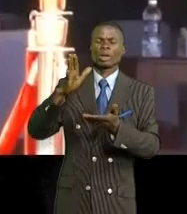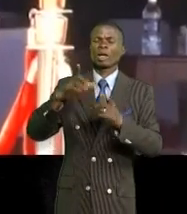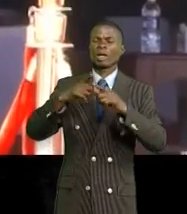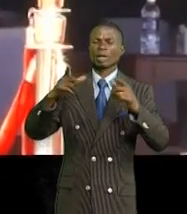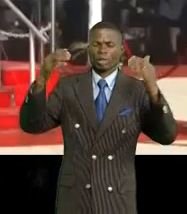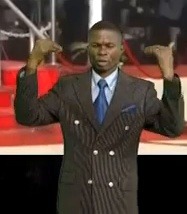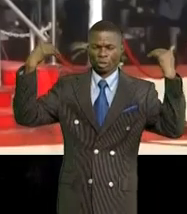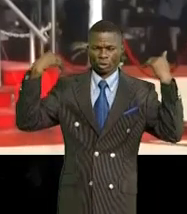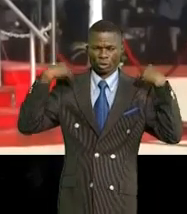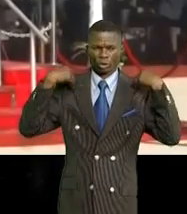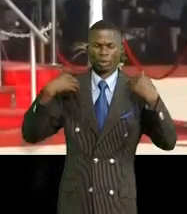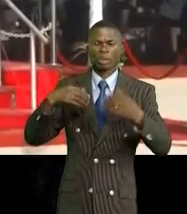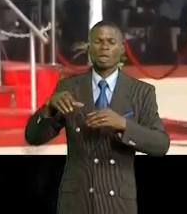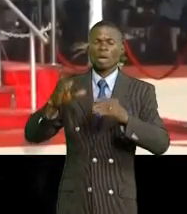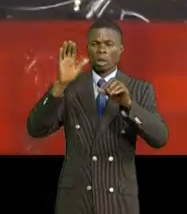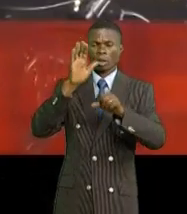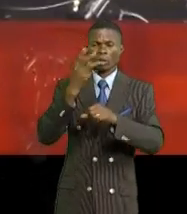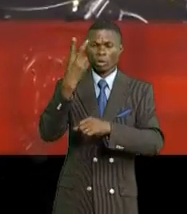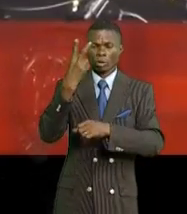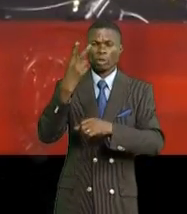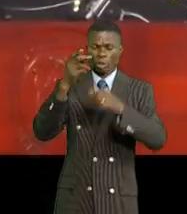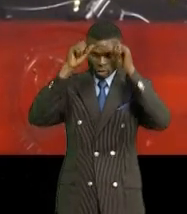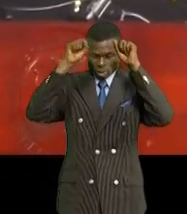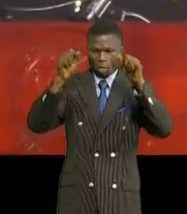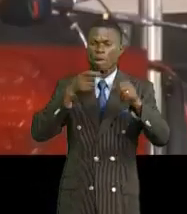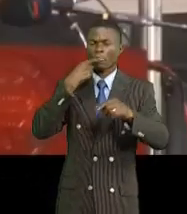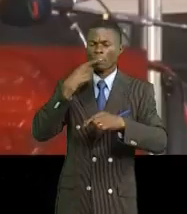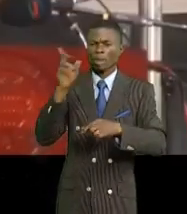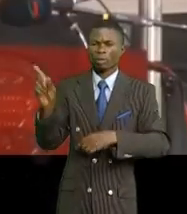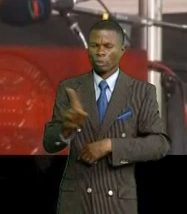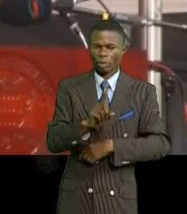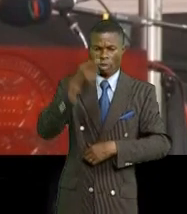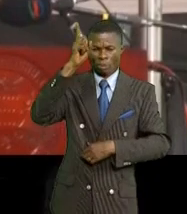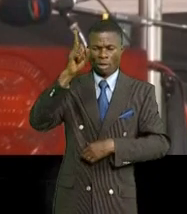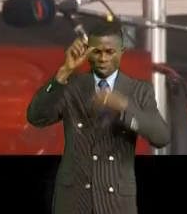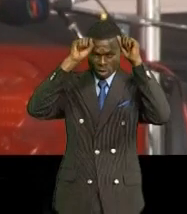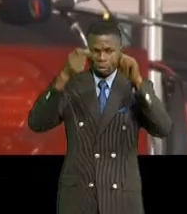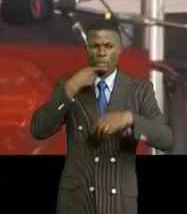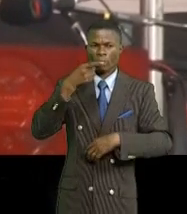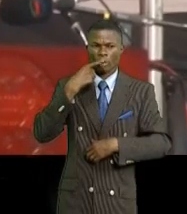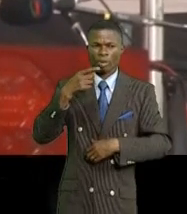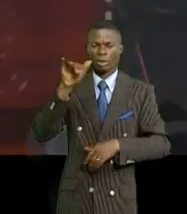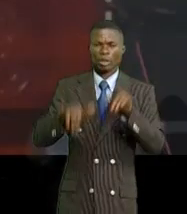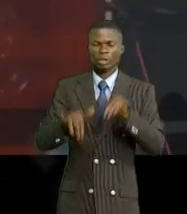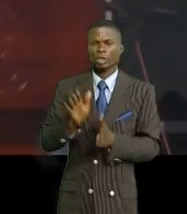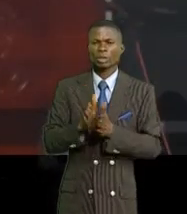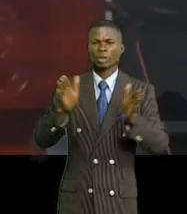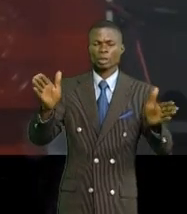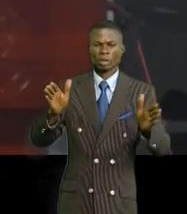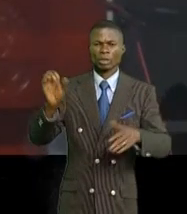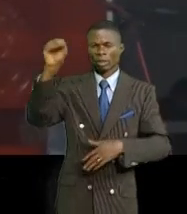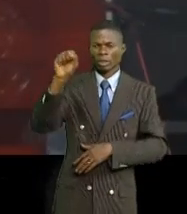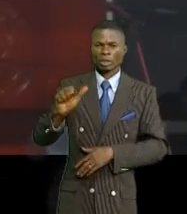sa nouveauté. Tous les chefs d'État ont pris la parole tour à tour. La première à intervenir fut la secrétaire générale de la